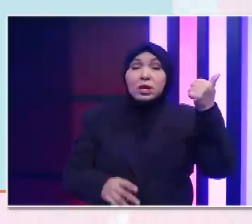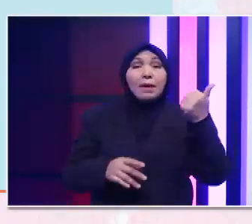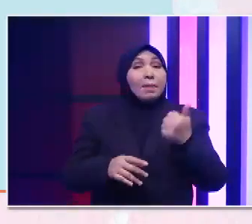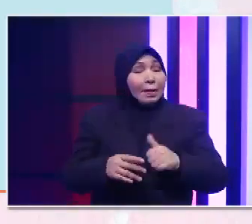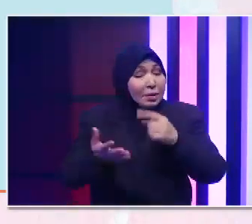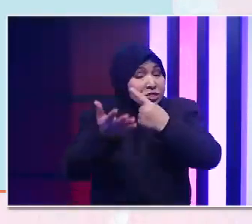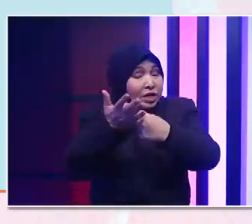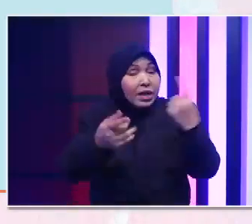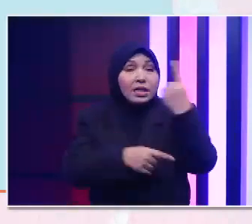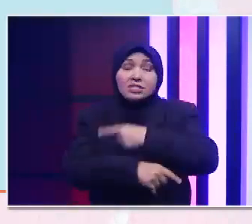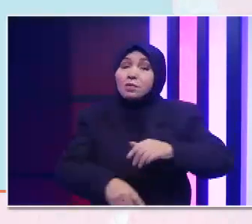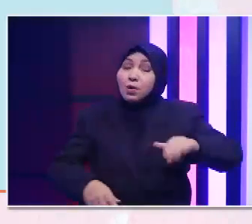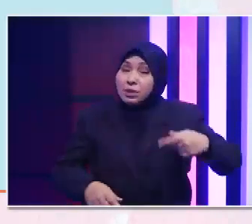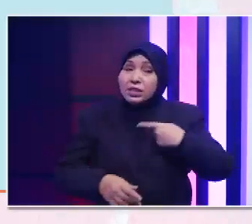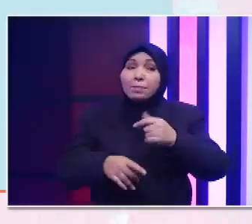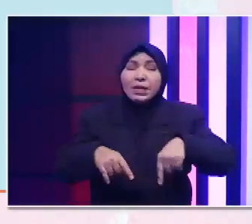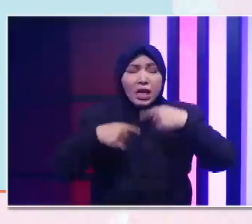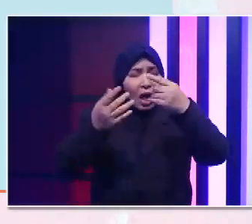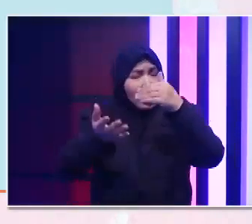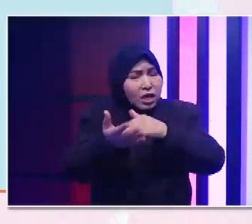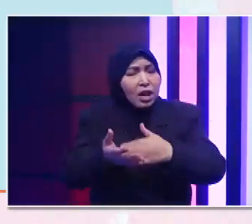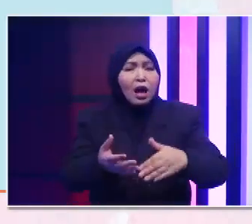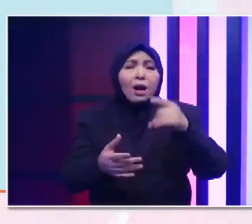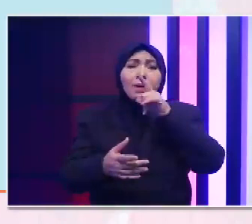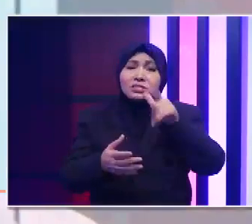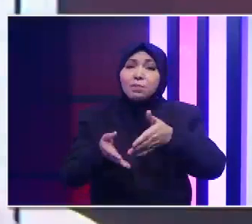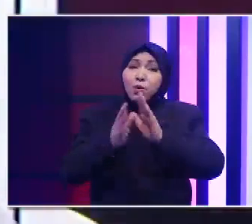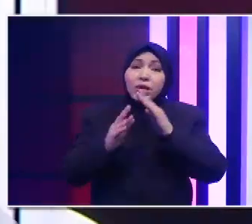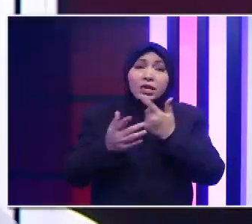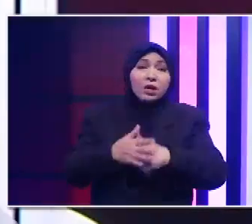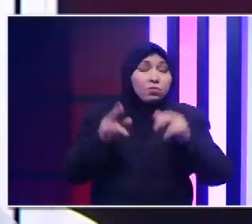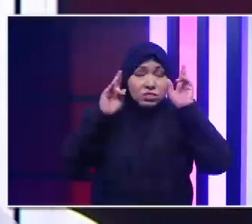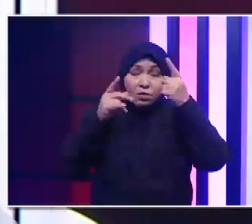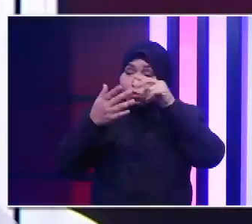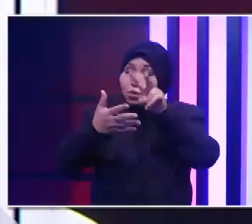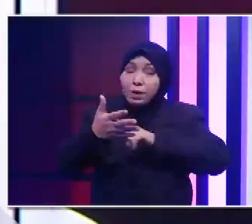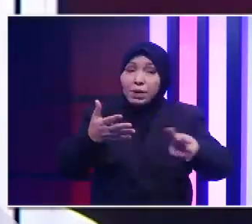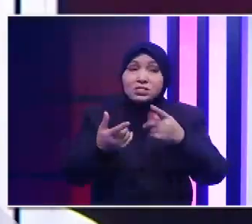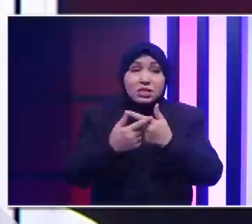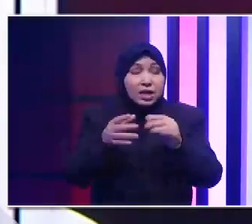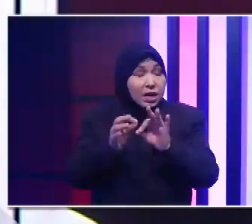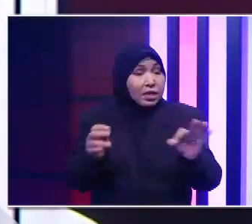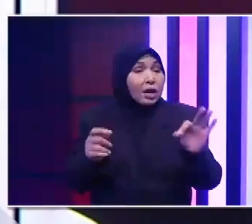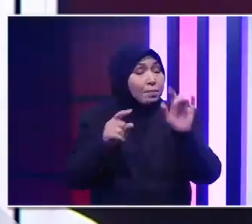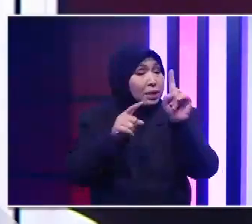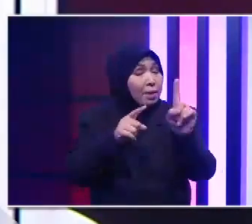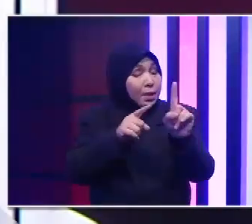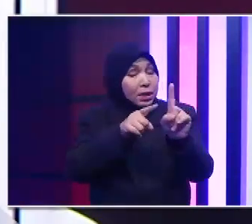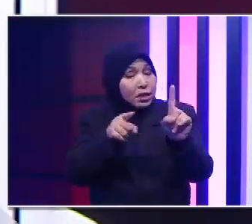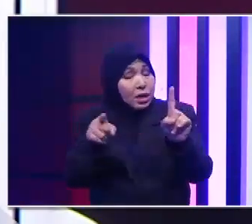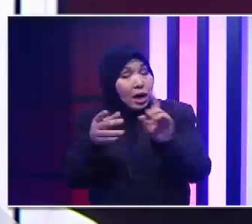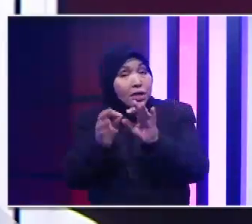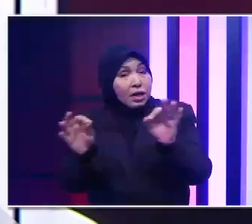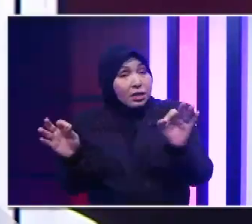sebelum kita bikin lebih mendalam sebelum kita bikin lebih mendalam saya mohon kepada Ustadz dululah untuk membaca usah daripada ayat pertama sehinggalah